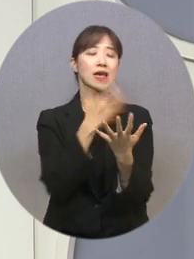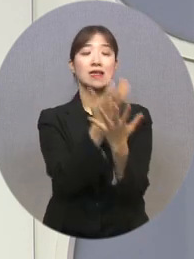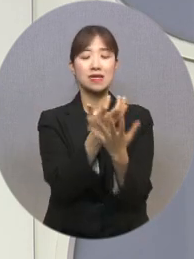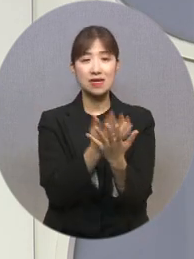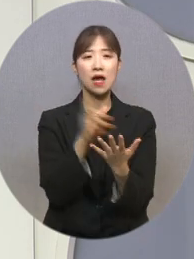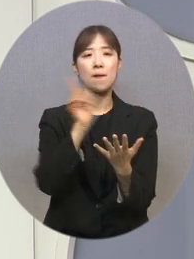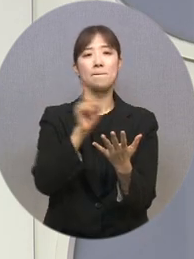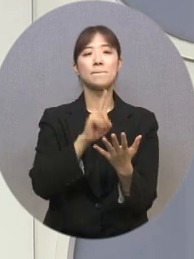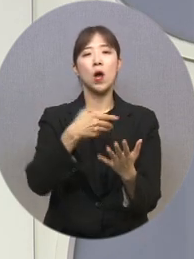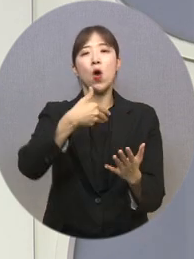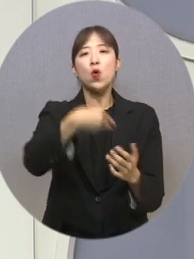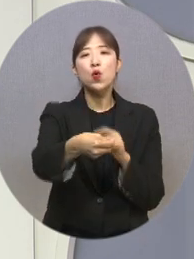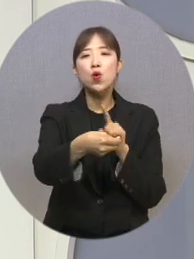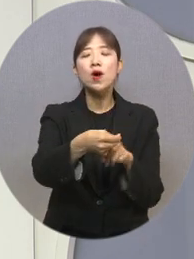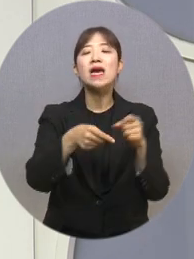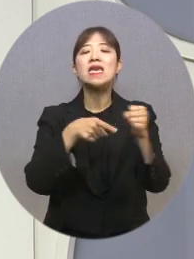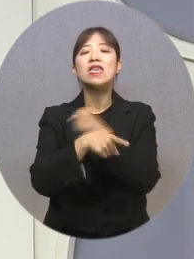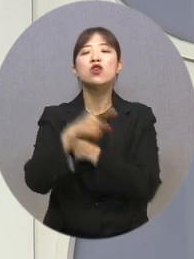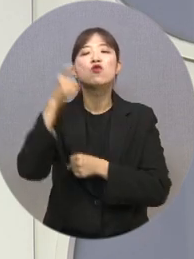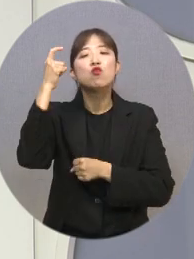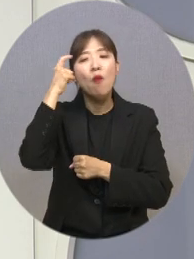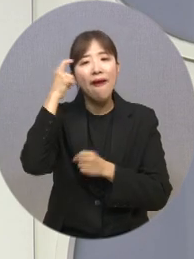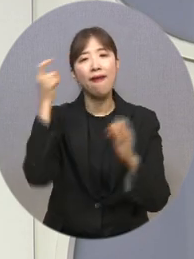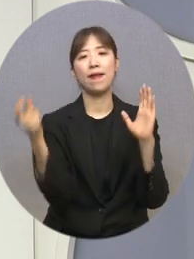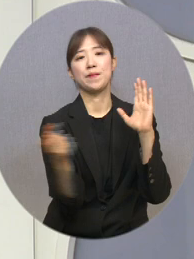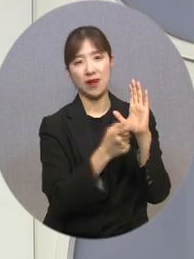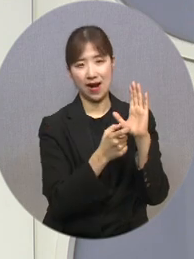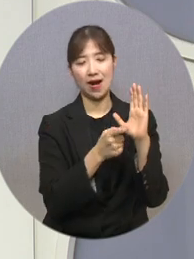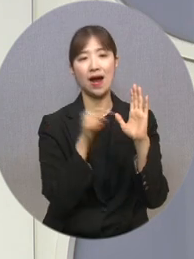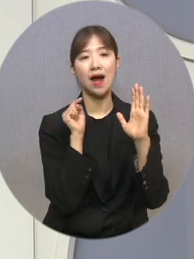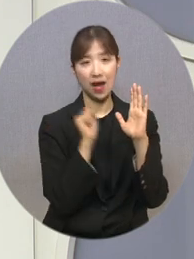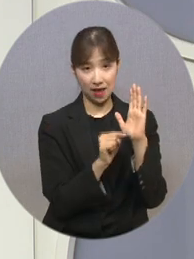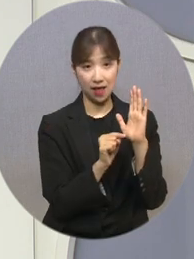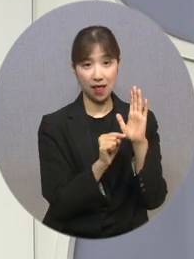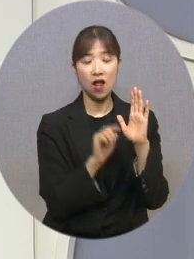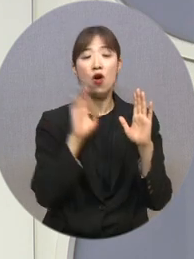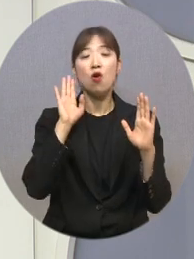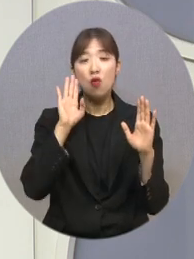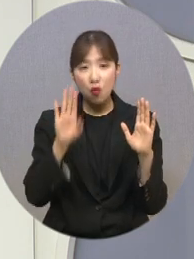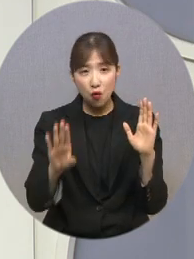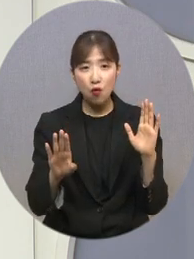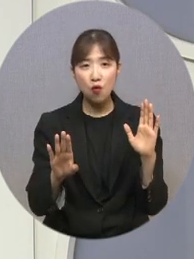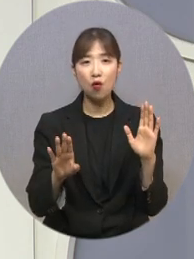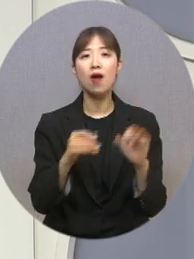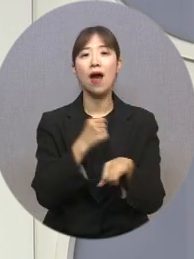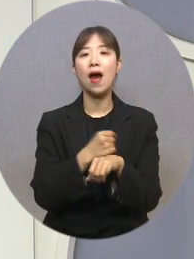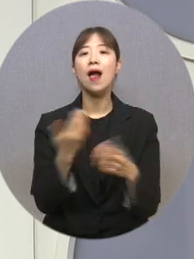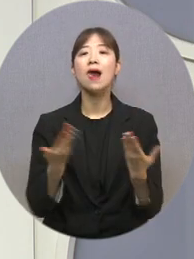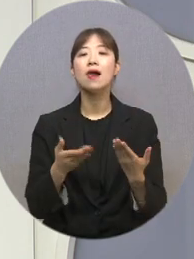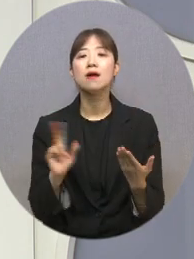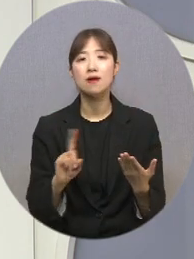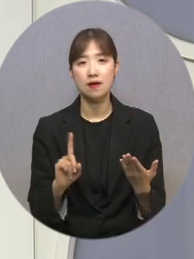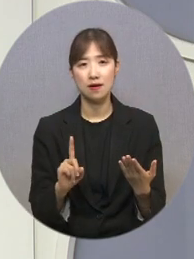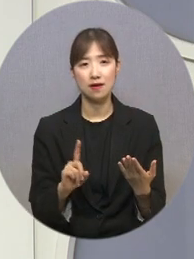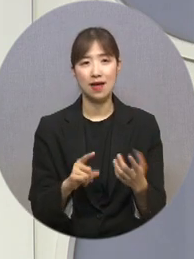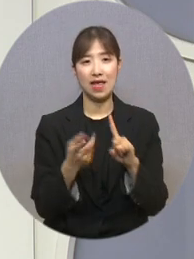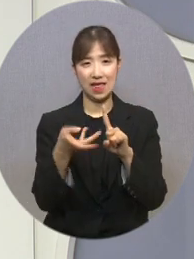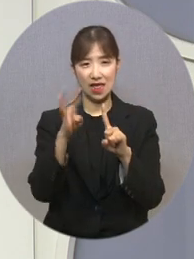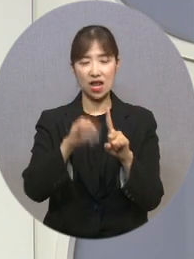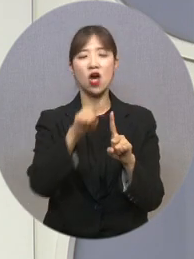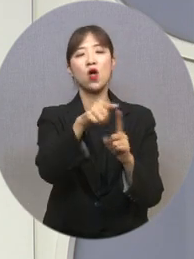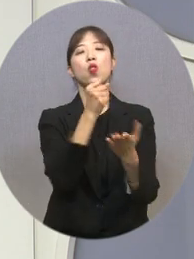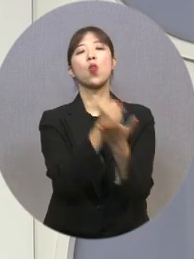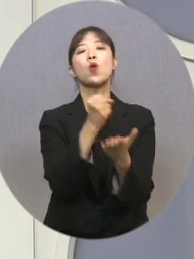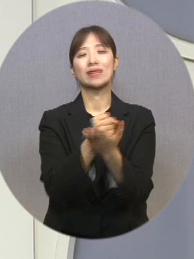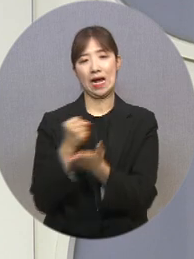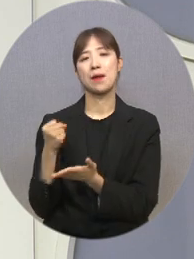기계 구입 명목으로 1억 원을 빌립니다. 이렇게 빌려가는 사람한테 그렇게만 받으면 그 다음에 해야 될 게 뭐냐 하면은 1억 원을 그 사람 통장으로